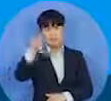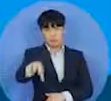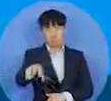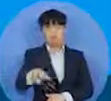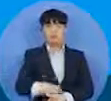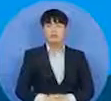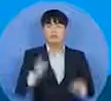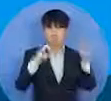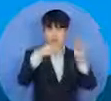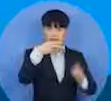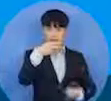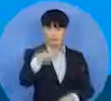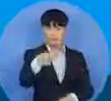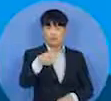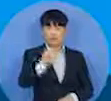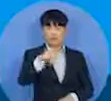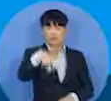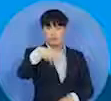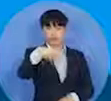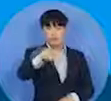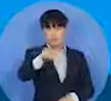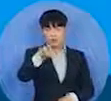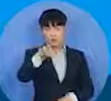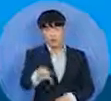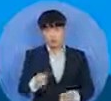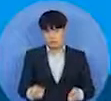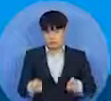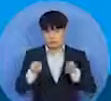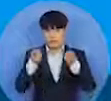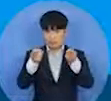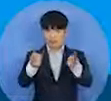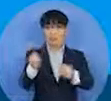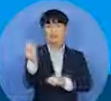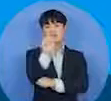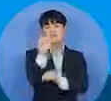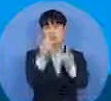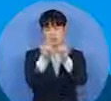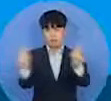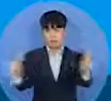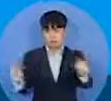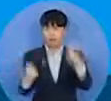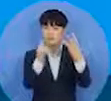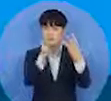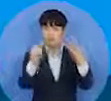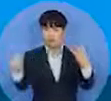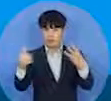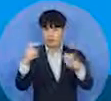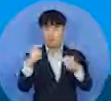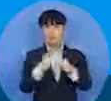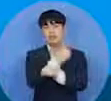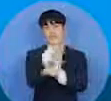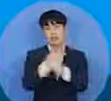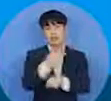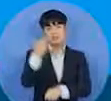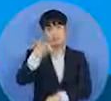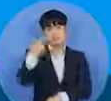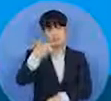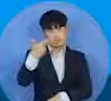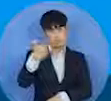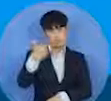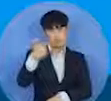직산읍 부속로입니다. 주식회사 더퓨처에서 지게차 운전한 3명을 모집합니다. 임금은